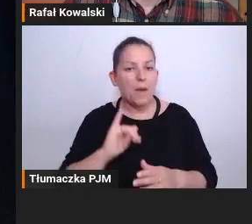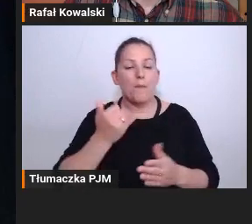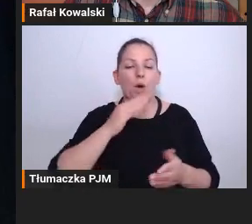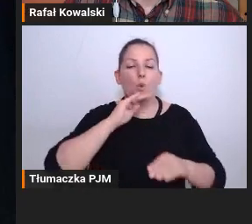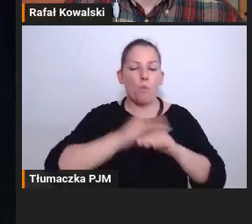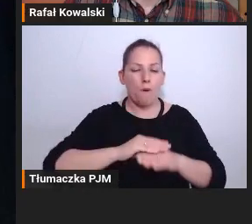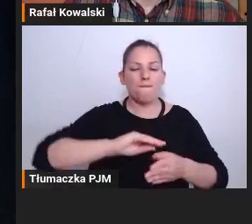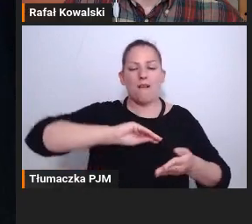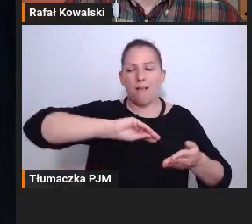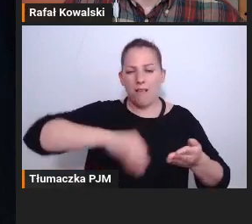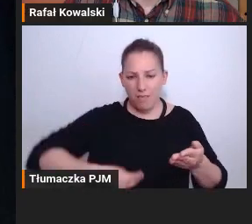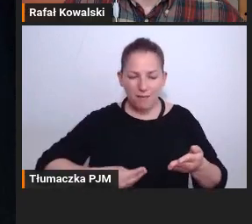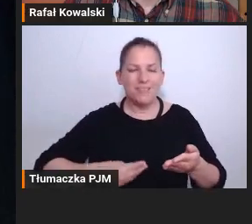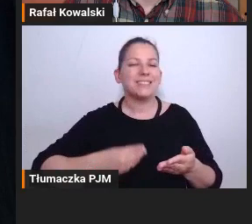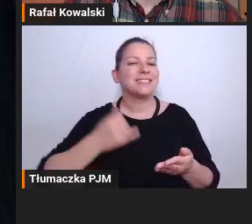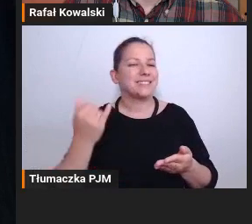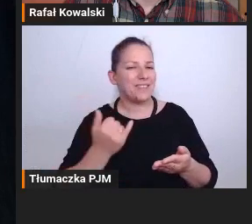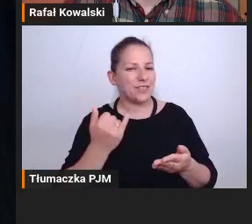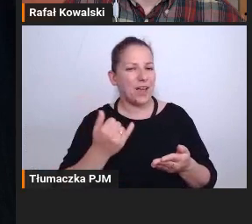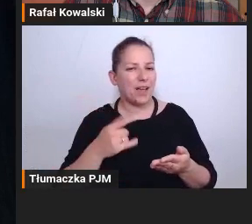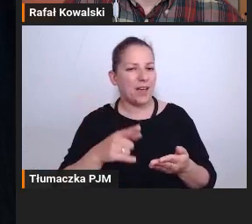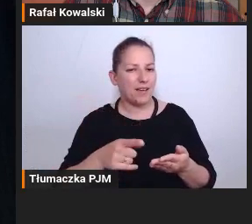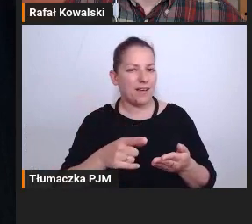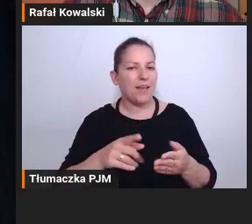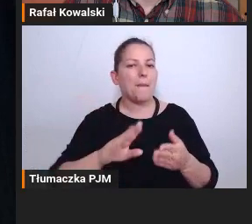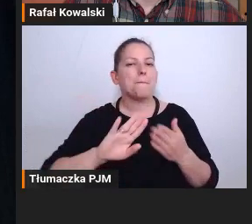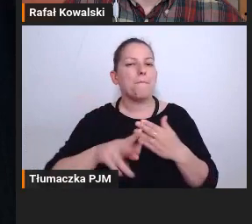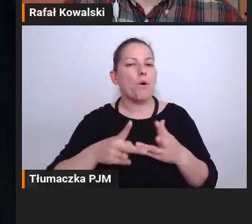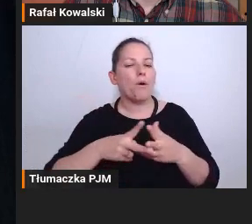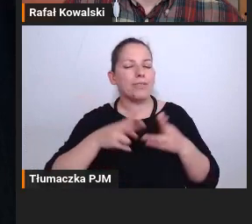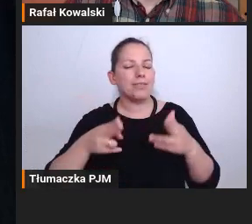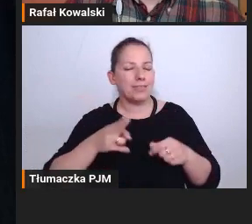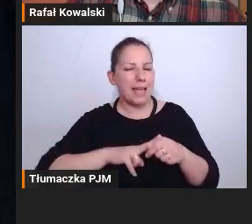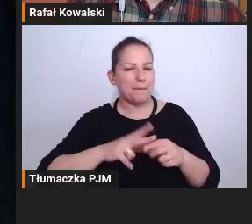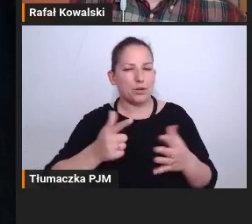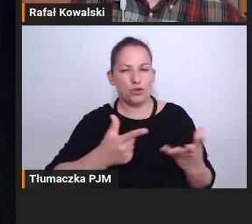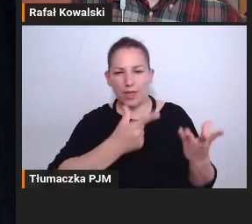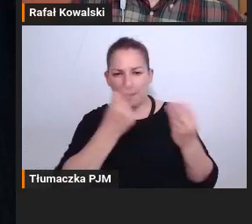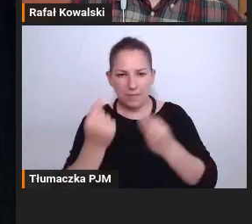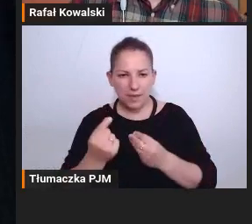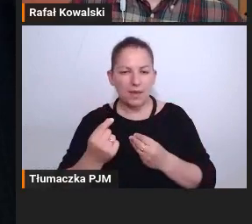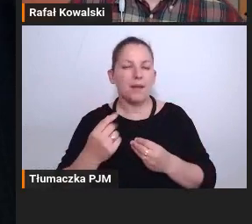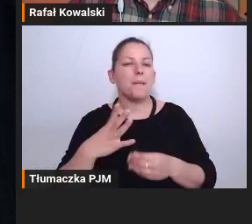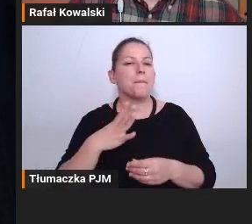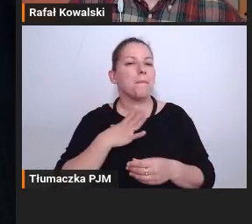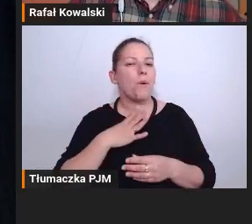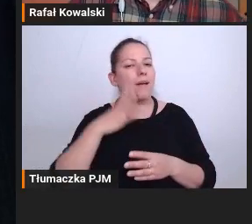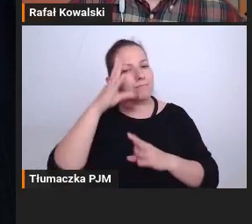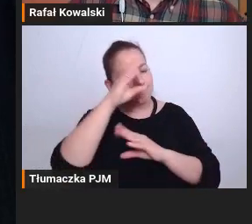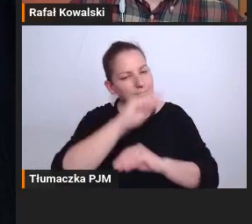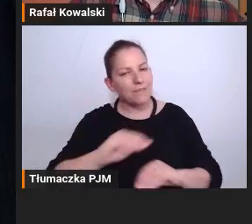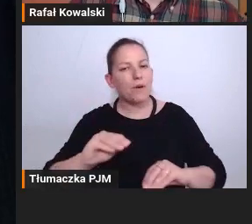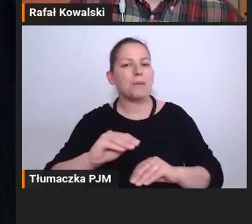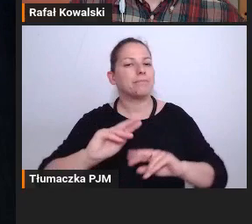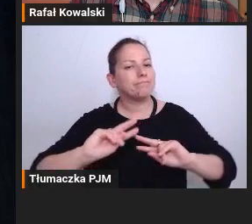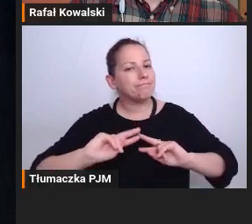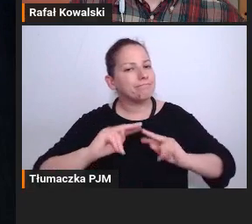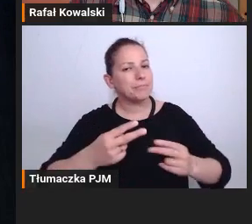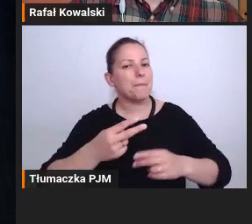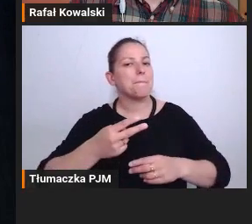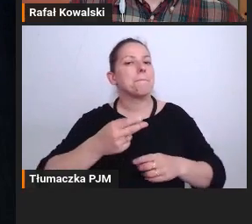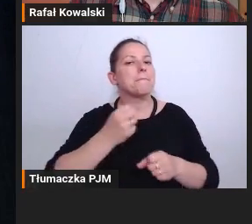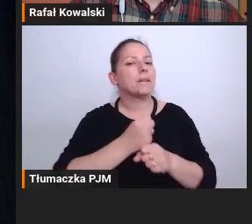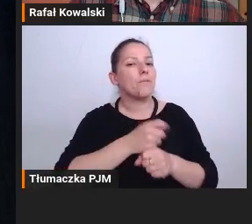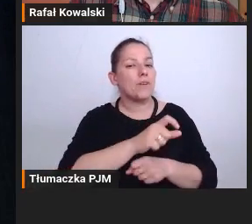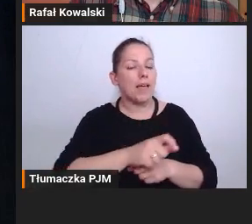to w terminie 7 dni była taka informacja przekazywana pracownikom. I